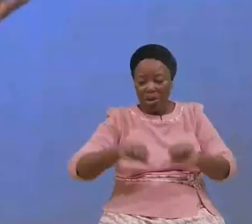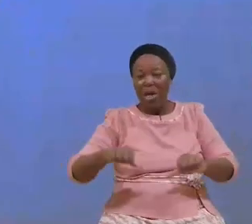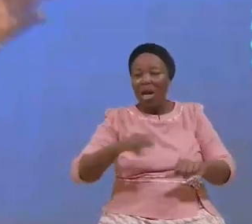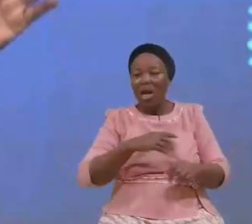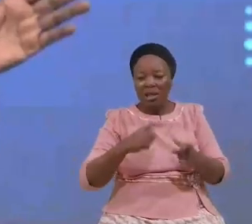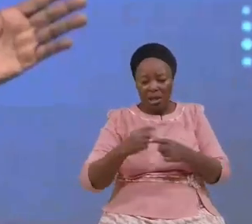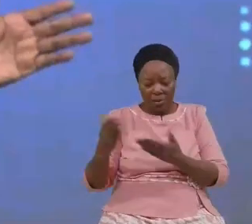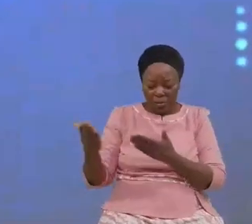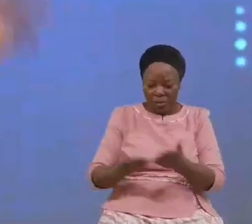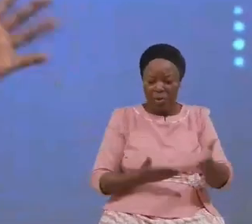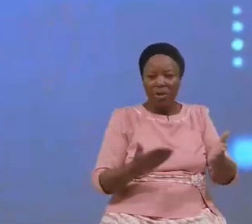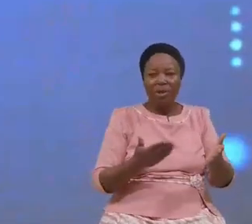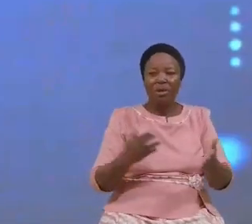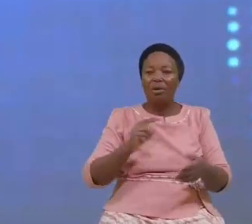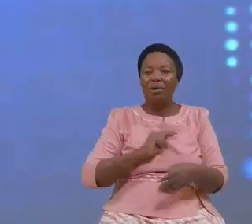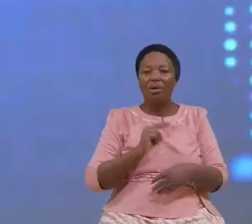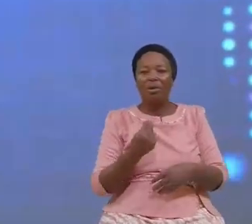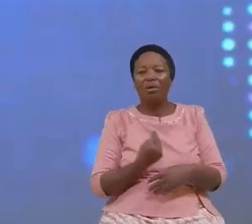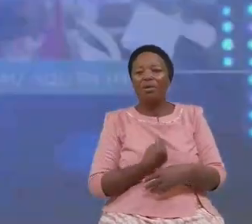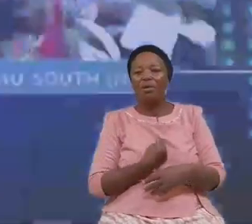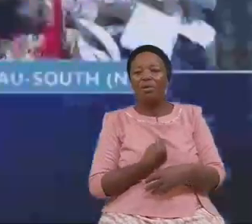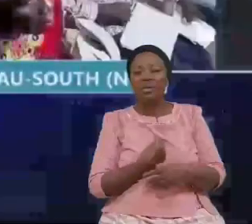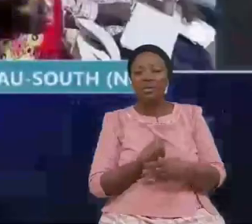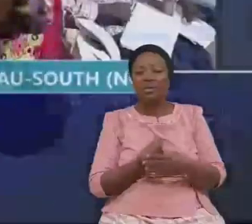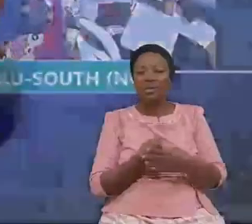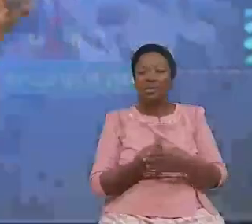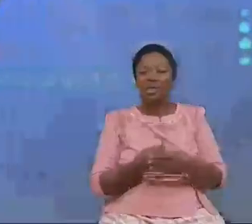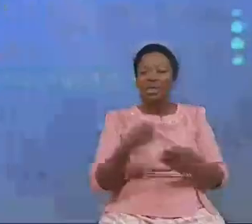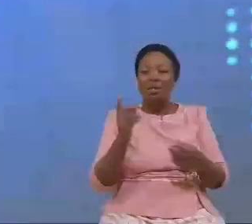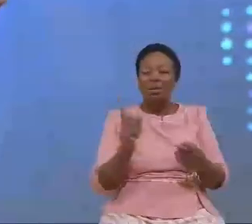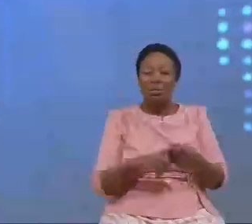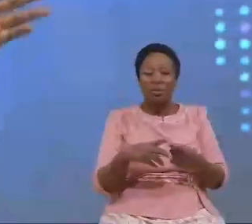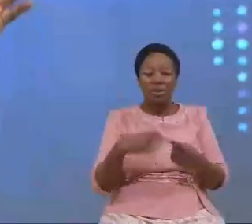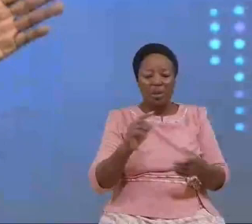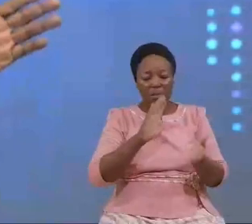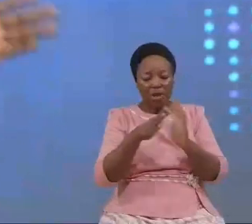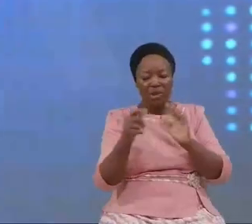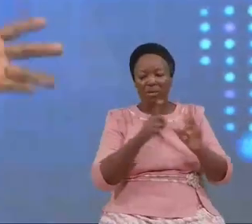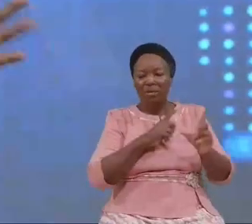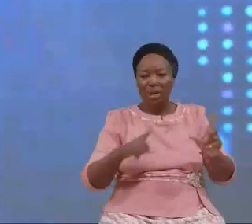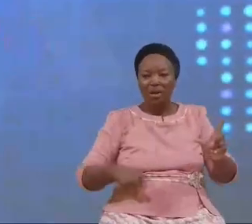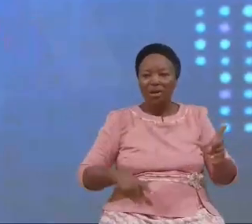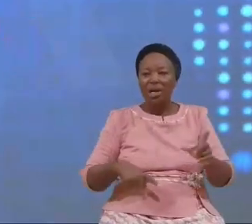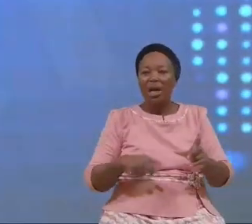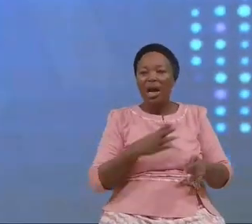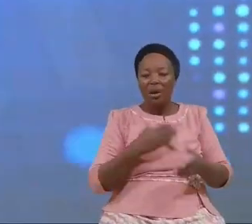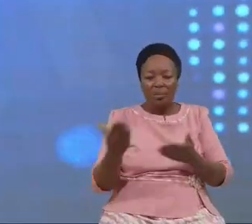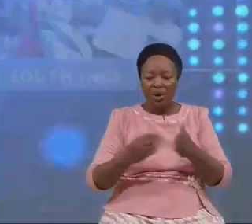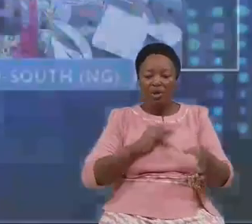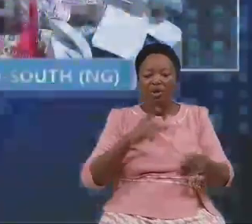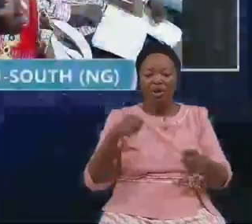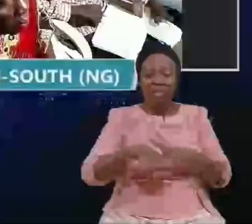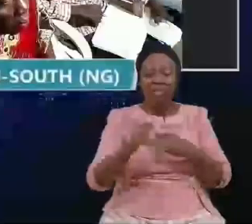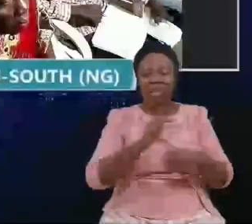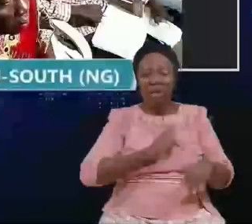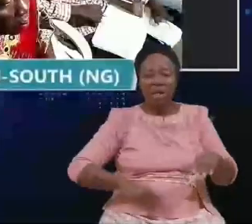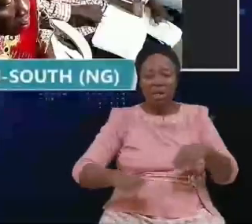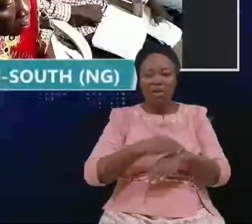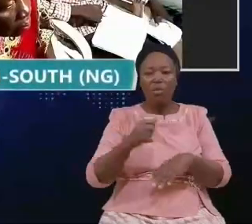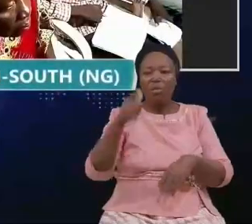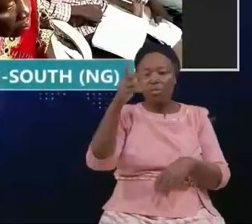pour nous conduire à la vie éternelle dans le royaume de Dieu